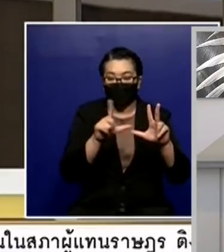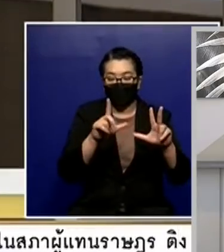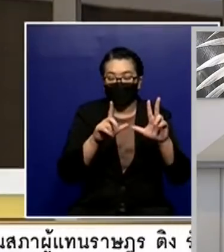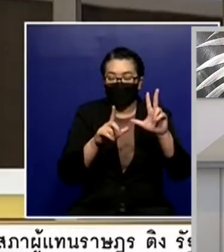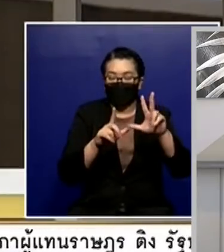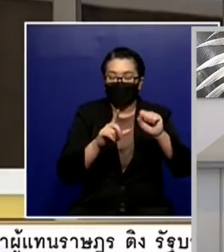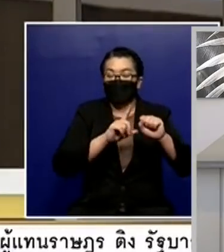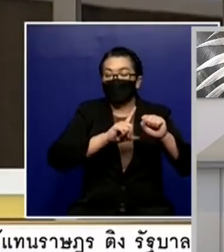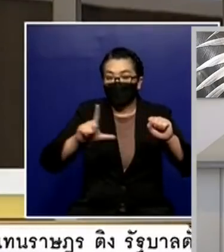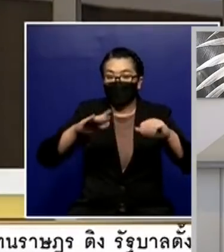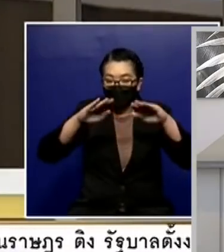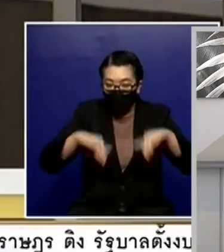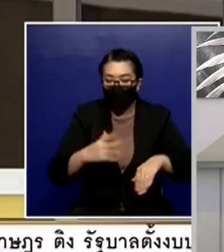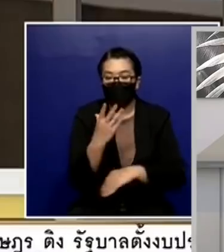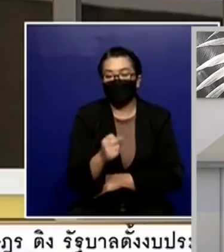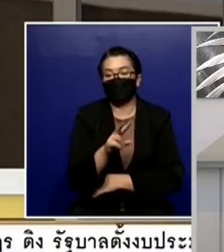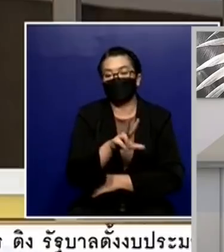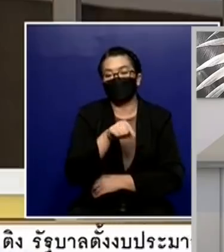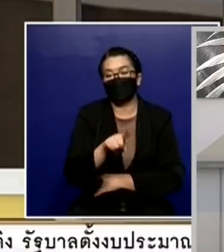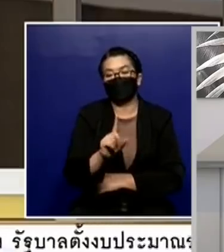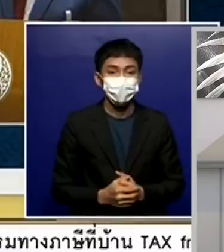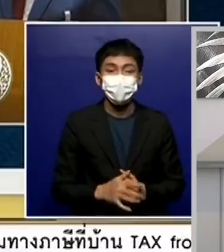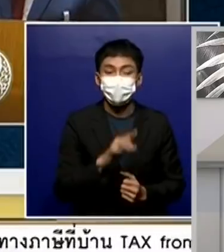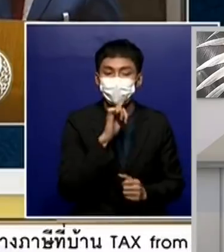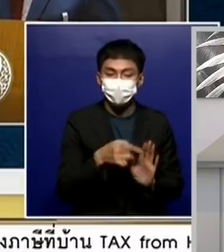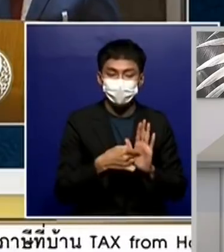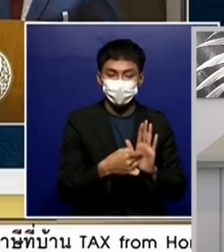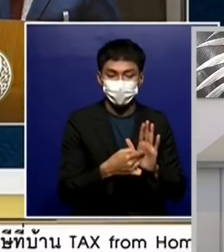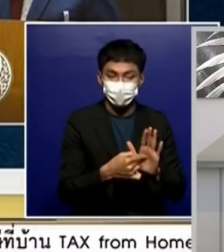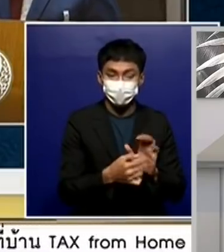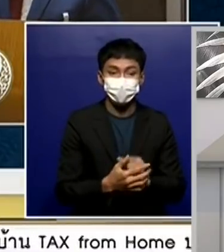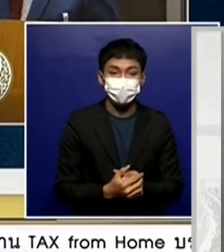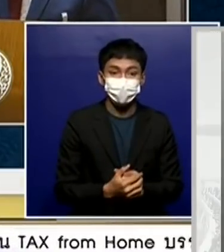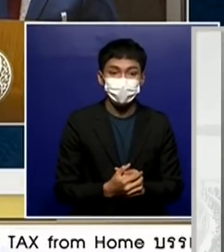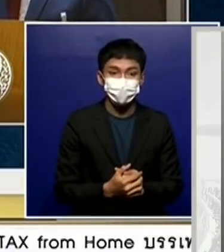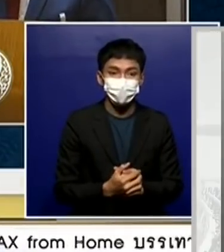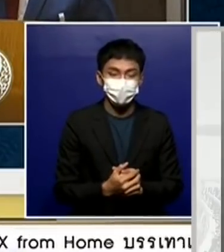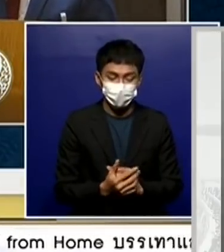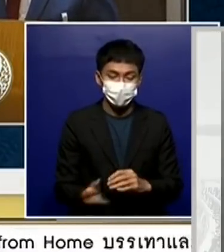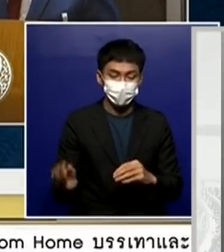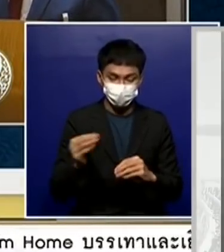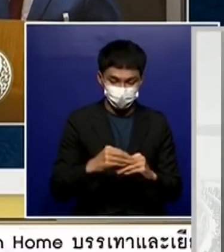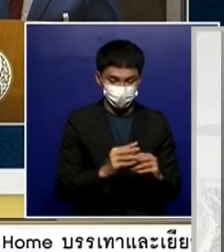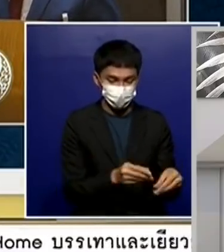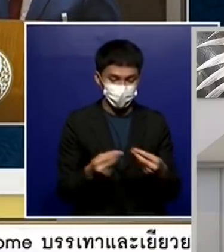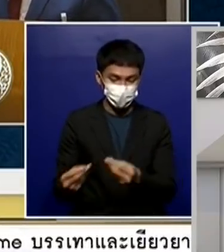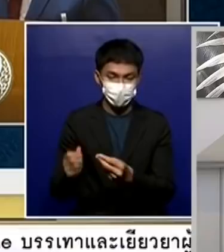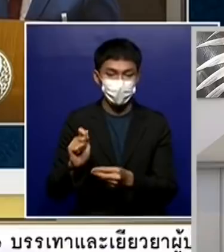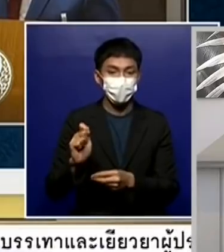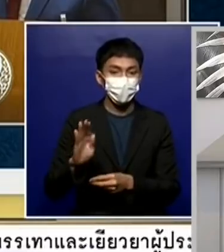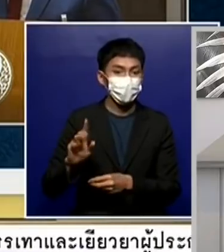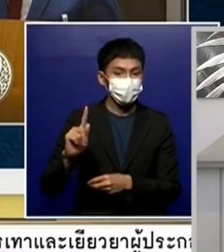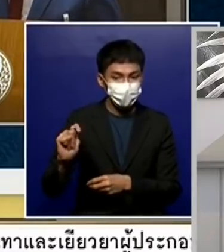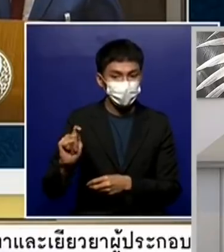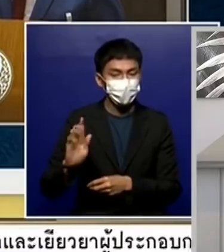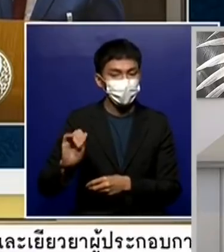1,200 ล้านบาทนะครับเป็นหน่วยงานที่เป็นหน่วยงานหลักที่ตรวจหาเชื้อโควิด-19 ซึ่งเป็นมาตรการเชิงรุกในการควบคุมโรคนะครับ